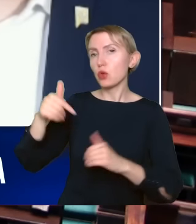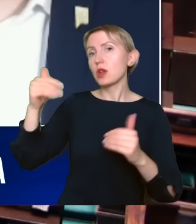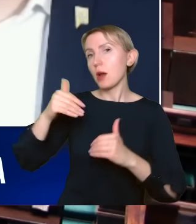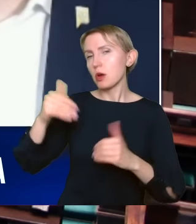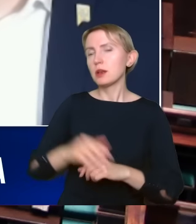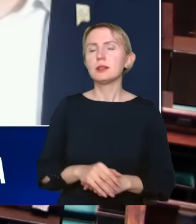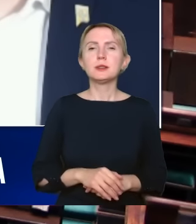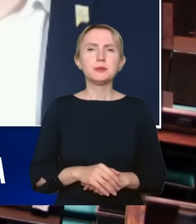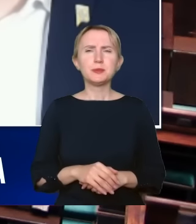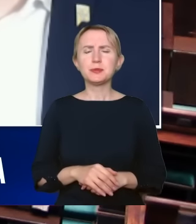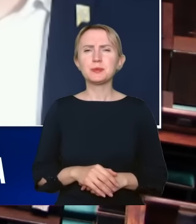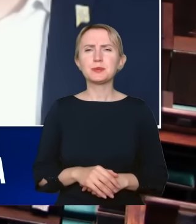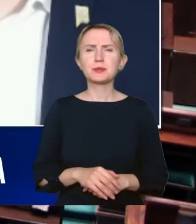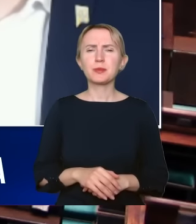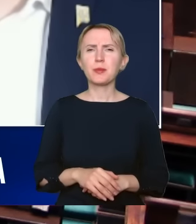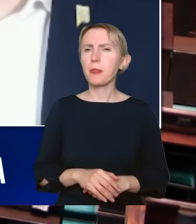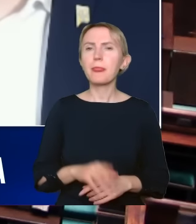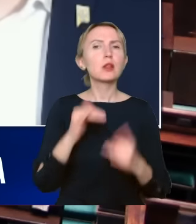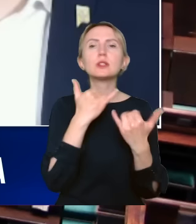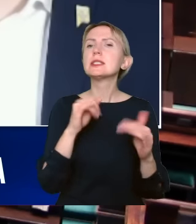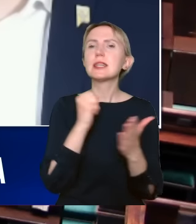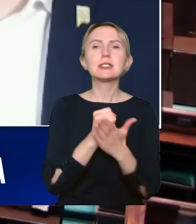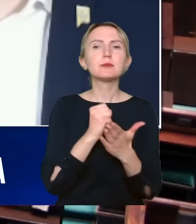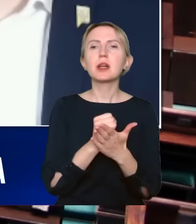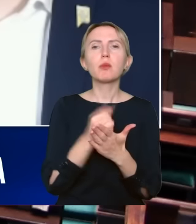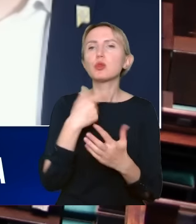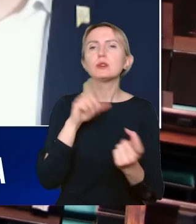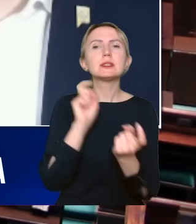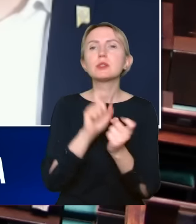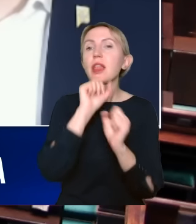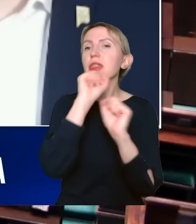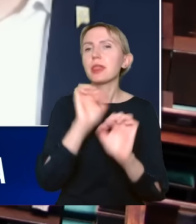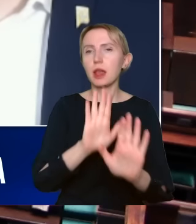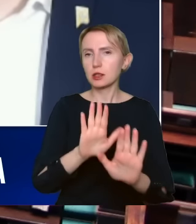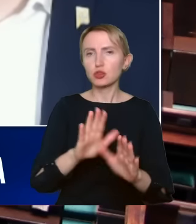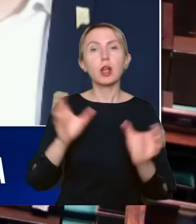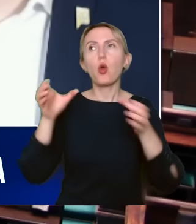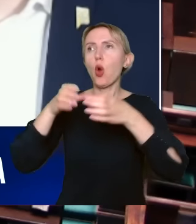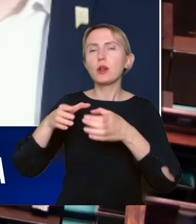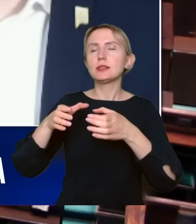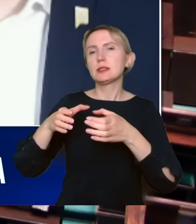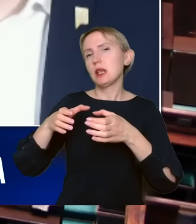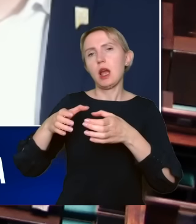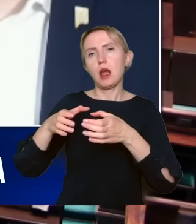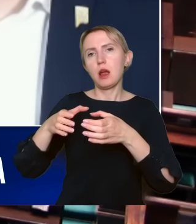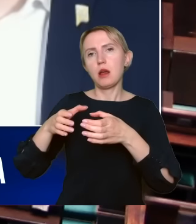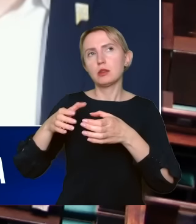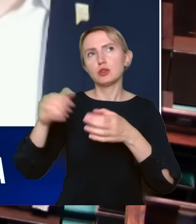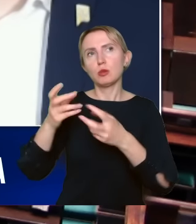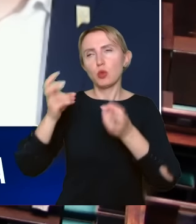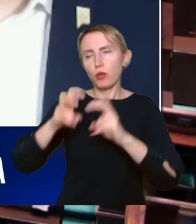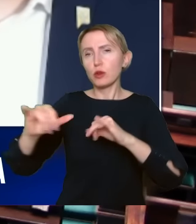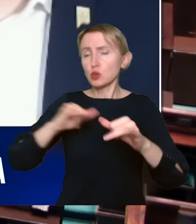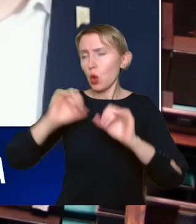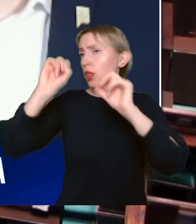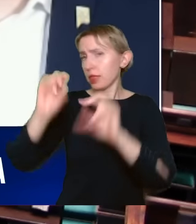to jest jakby teraz zupełnie inna kwestia, bo tego nie kwestionuje nikt, że koalicja ma prawo utworzyć rząd i że